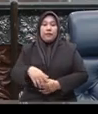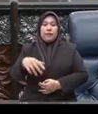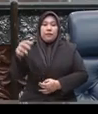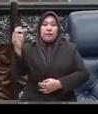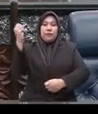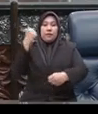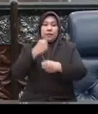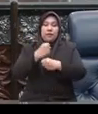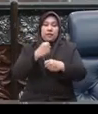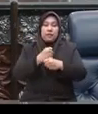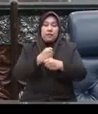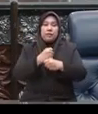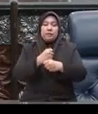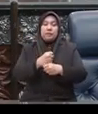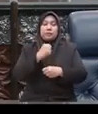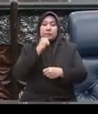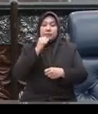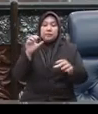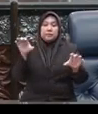tidak detail